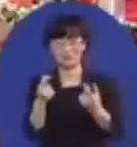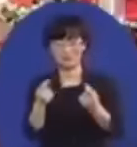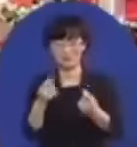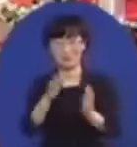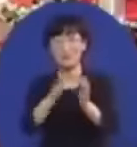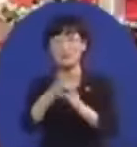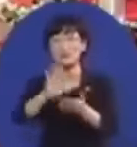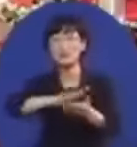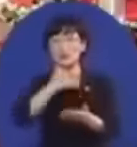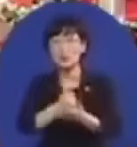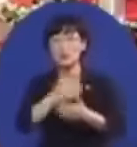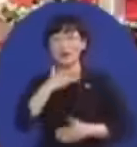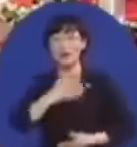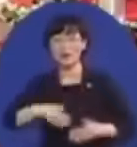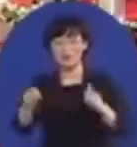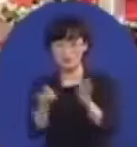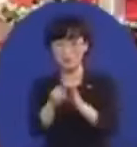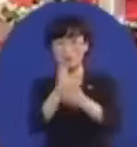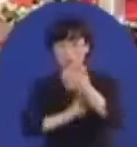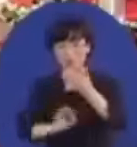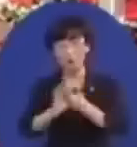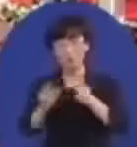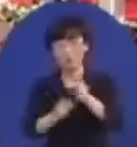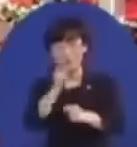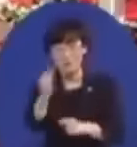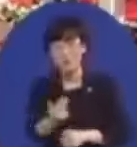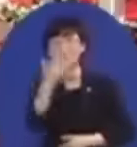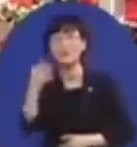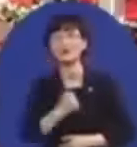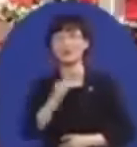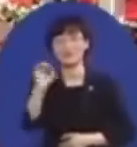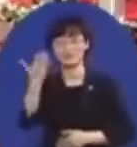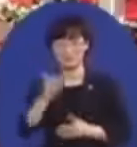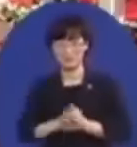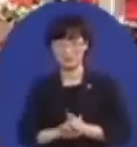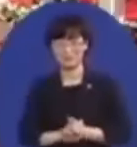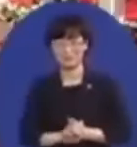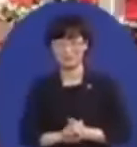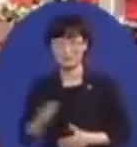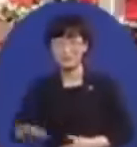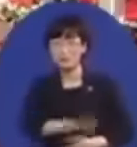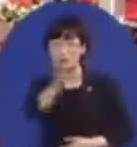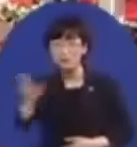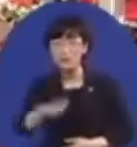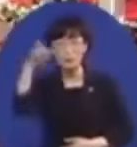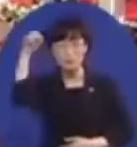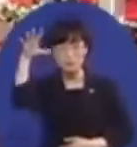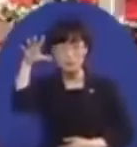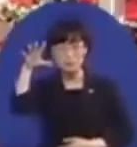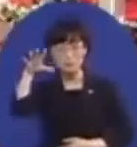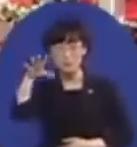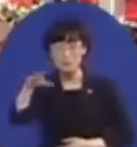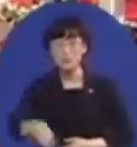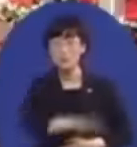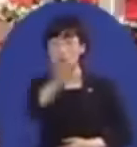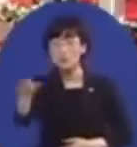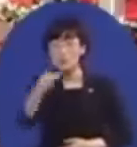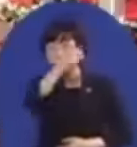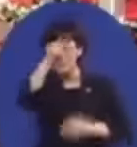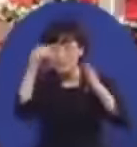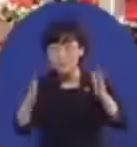예수 그리스도를 알고 믿으면 영생을 얻게 되는 것입니다. 우리가 빛이 우리 인생에